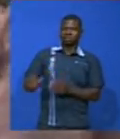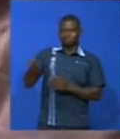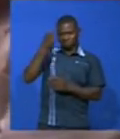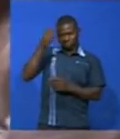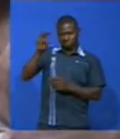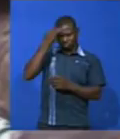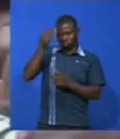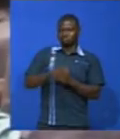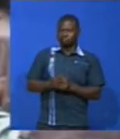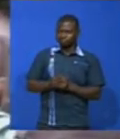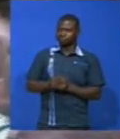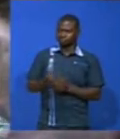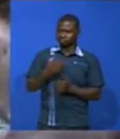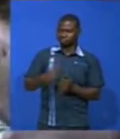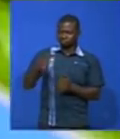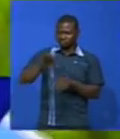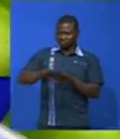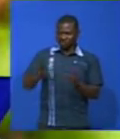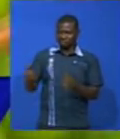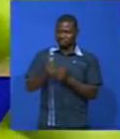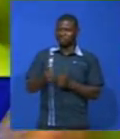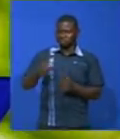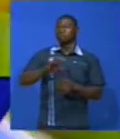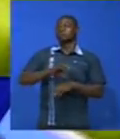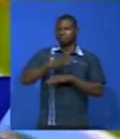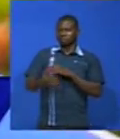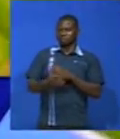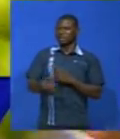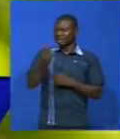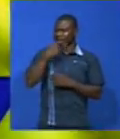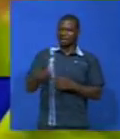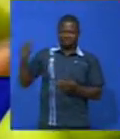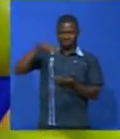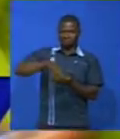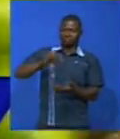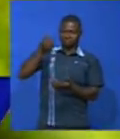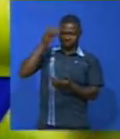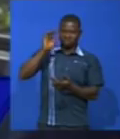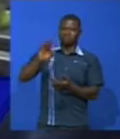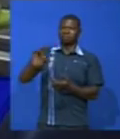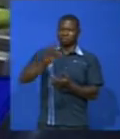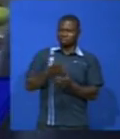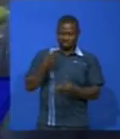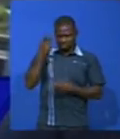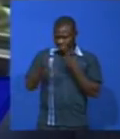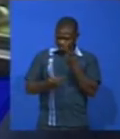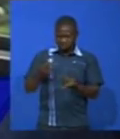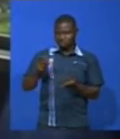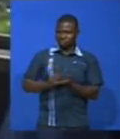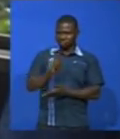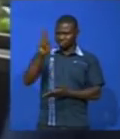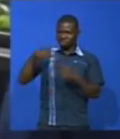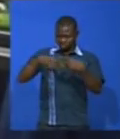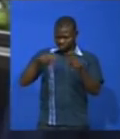de lancement de la campagne Mangue 2018, les participants ont visité une unité de traitement, de stockage